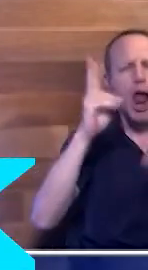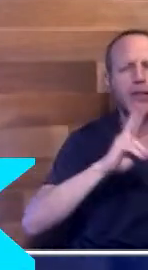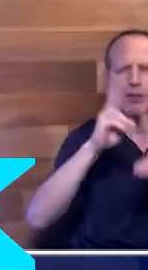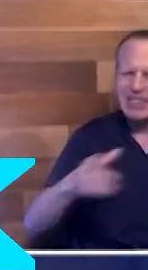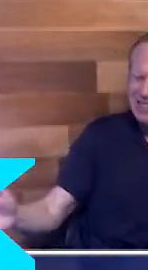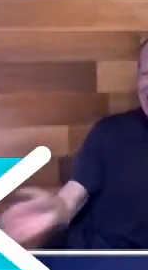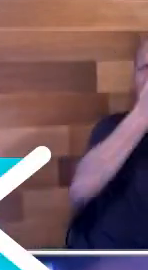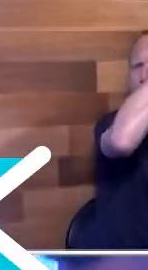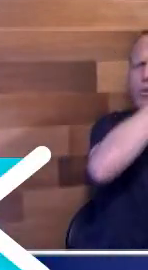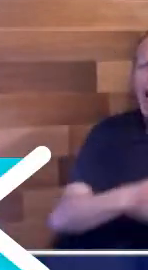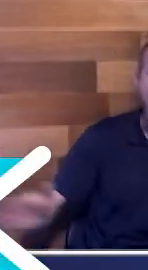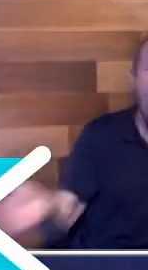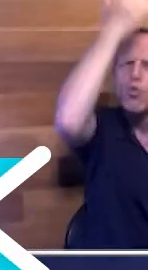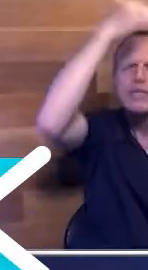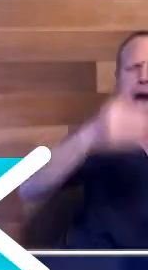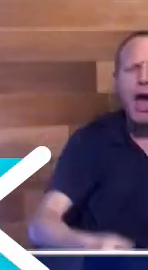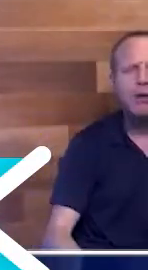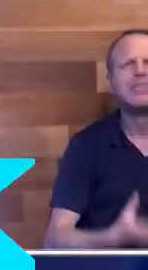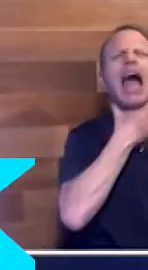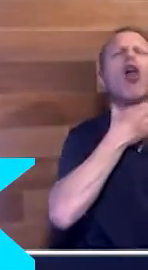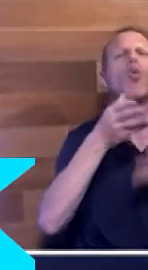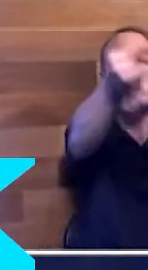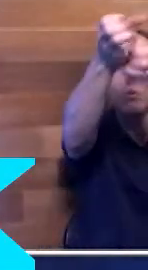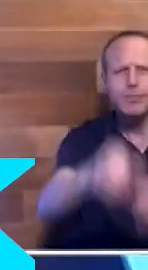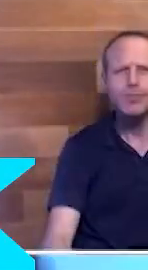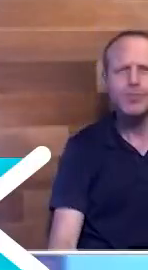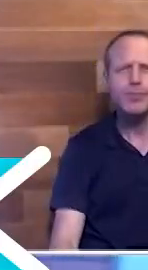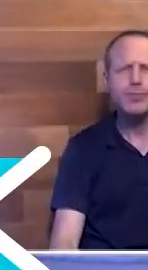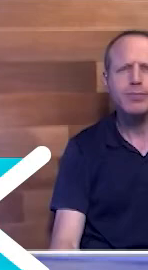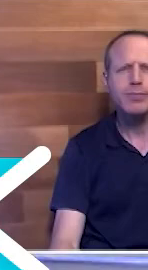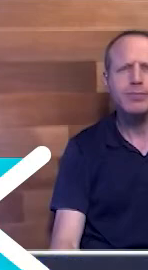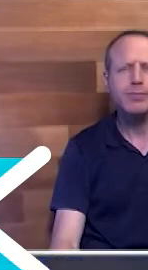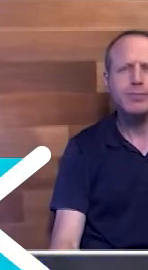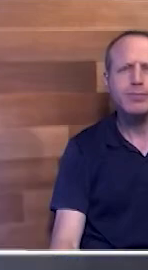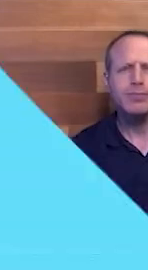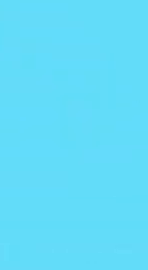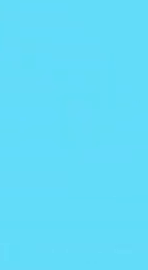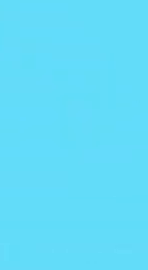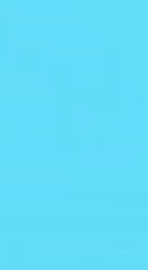תצא החוצה. החוצה. חנקו. איזה איפה?